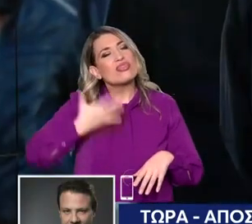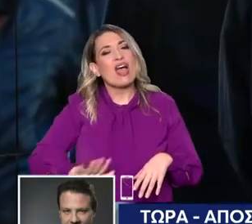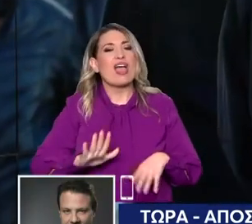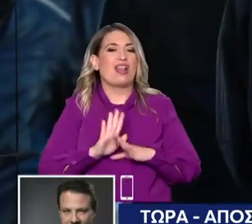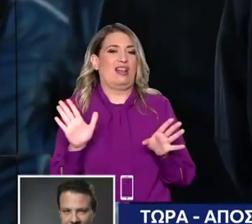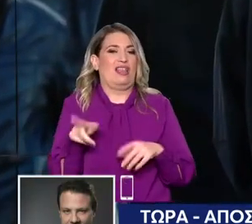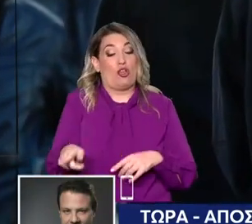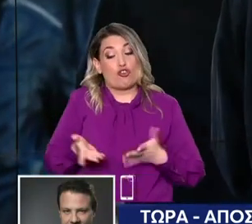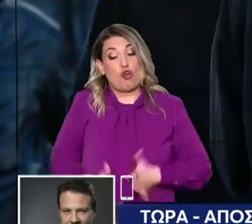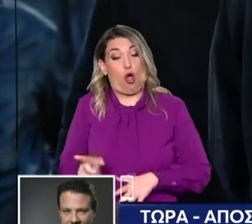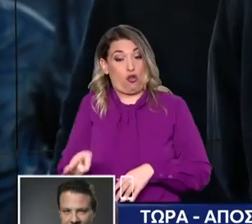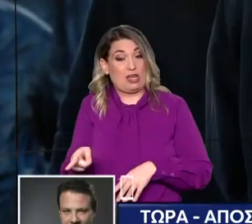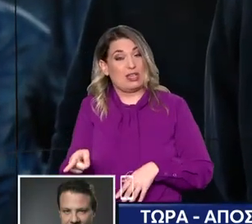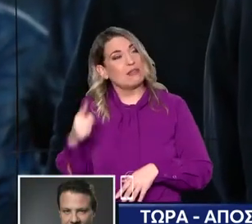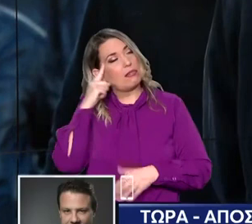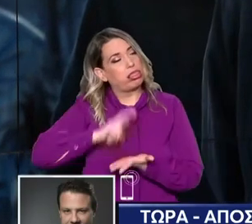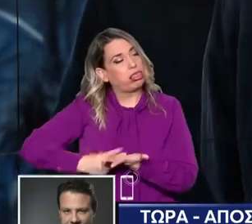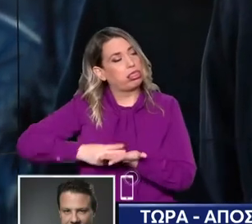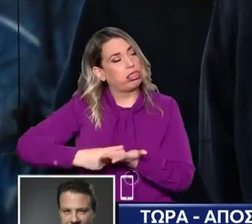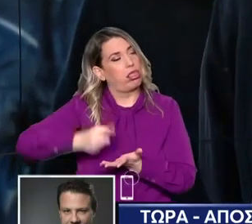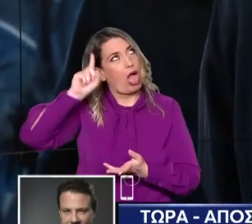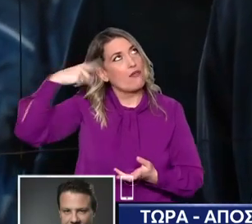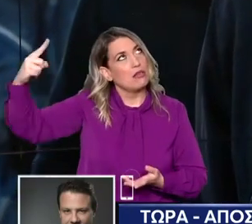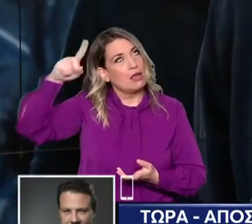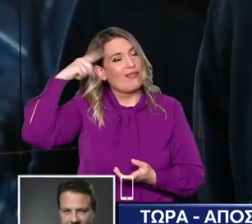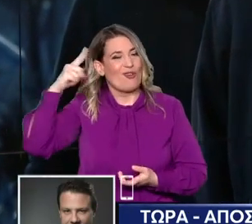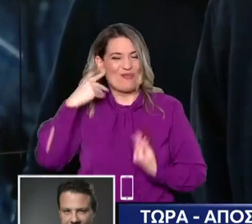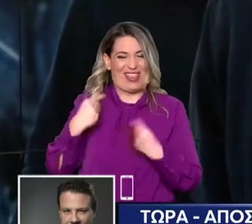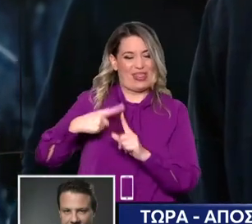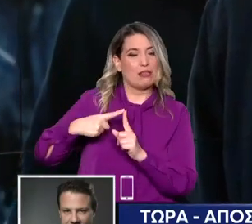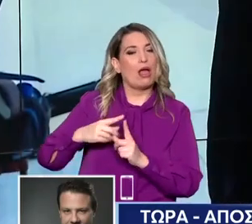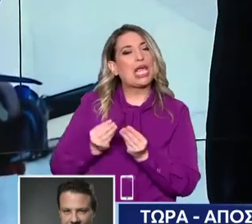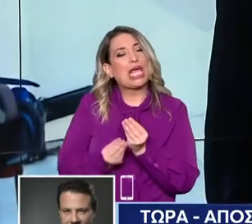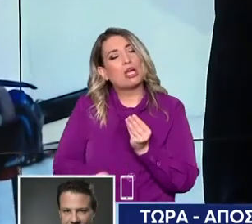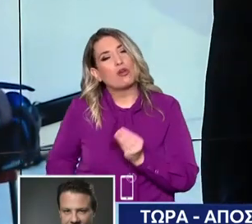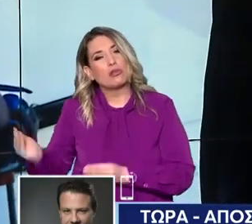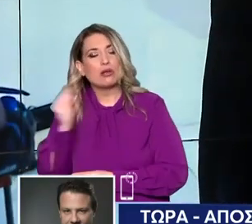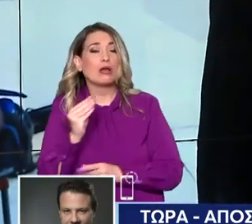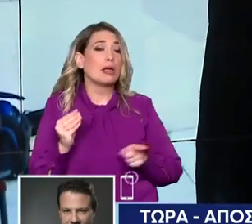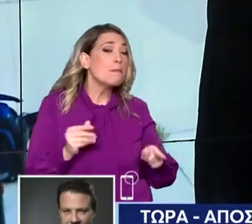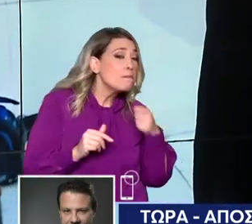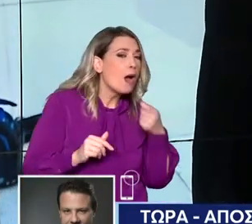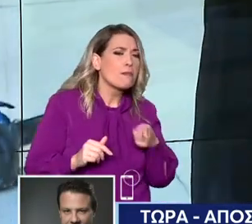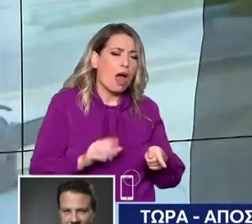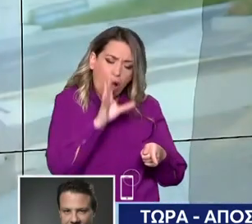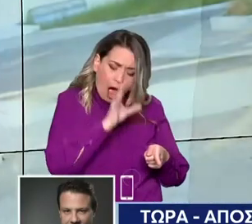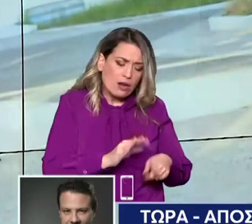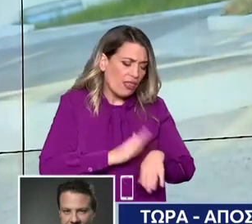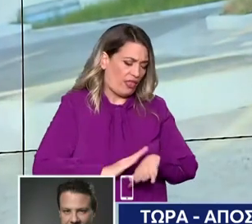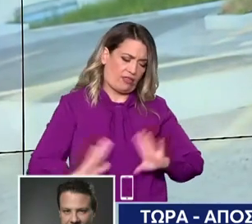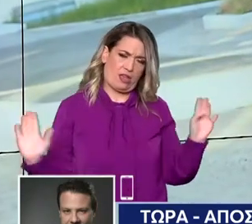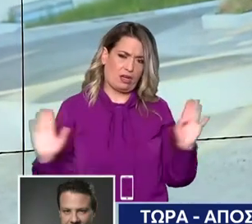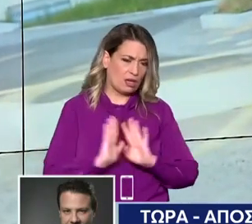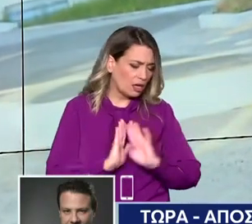κακό και επειδή η μητέρα της όπως έχει καταθέσει και η ίδια πάρα πολλές φορές δεν έχει καμία απολύτο σχέση και βρίσκεται σύμφωνα με τη